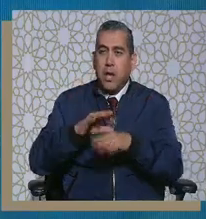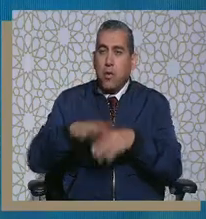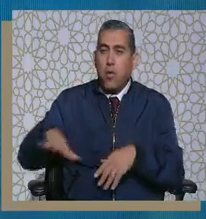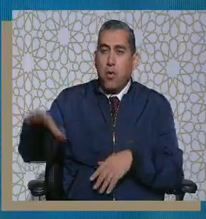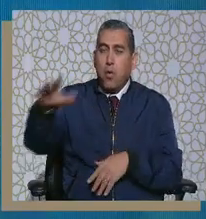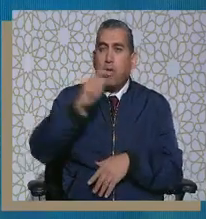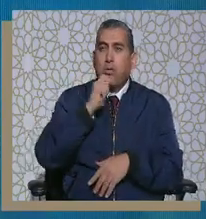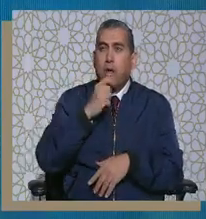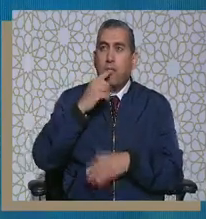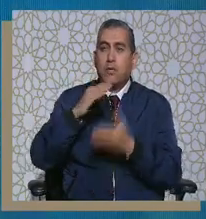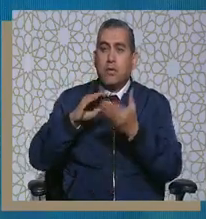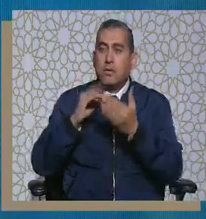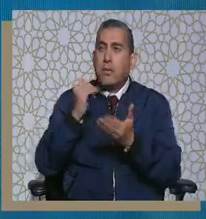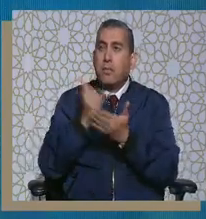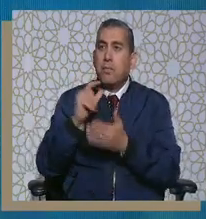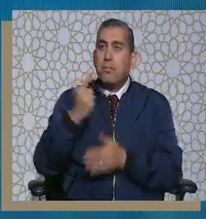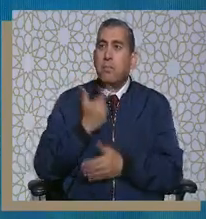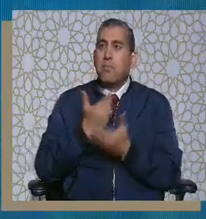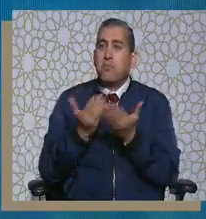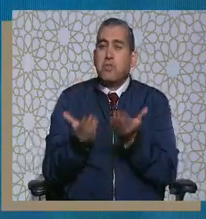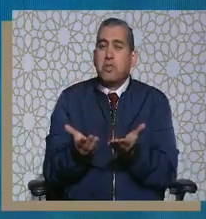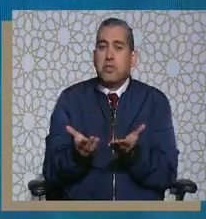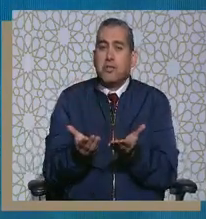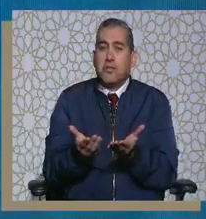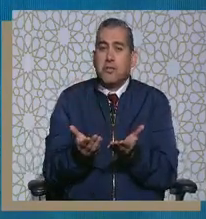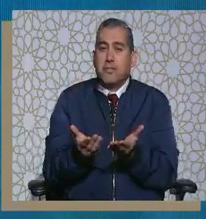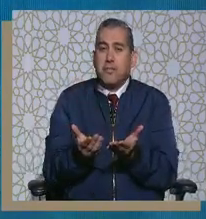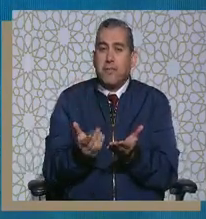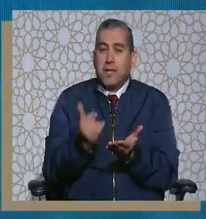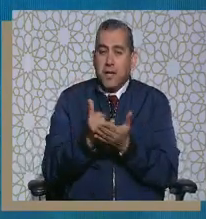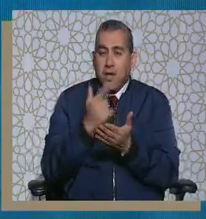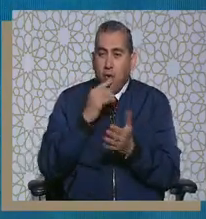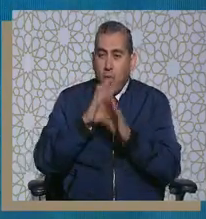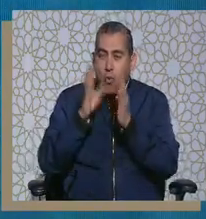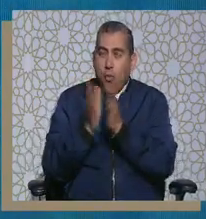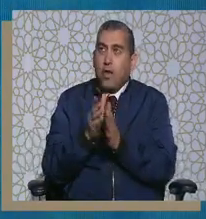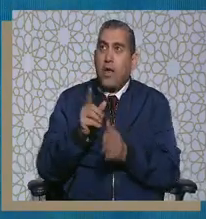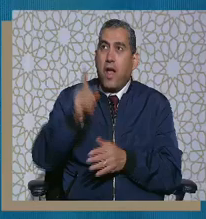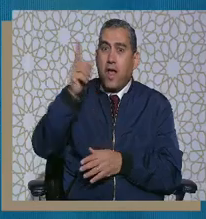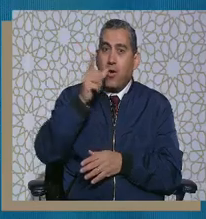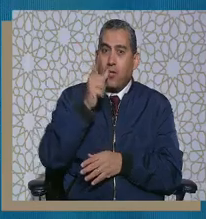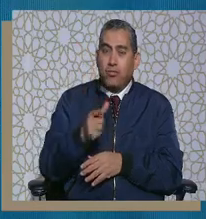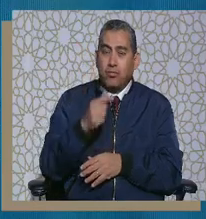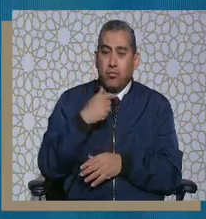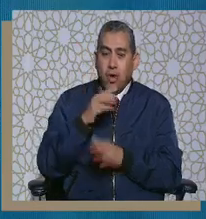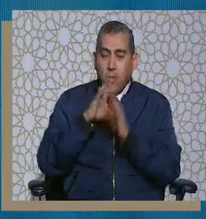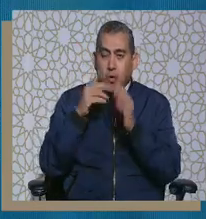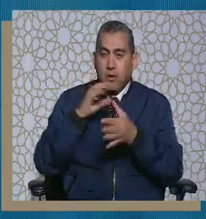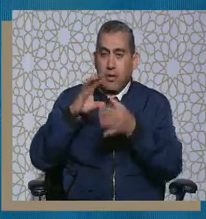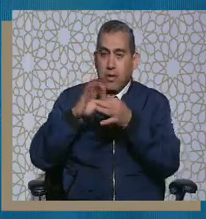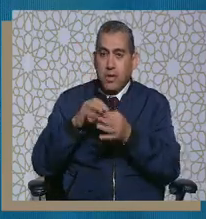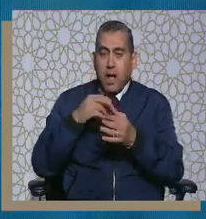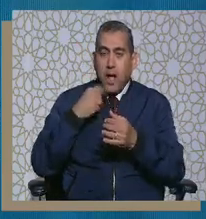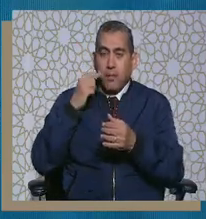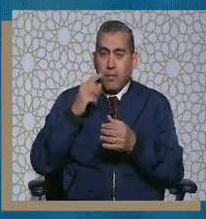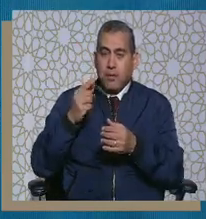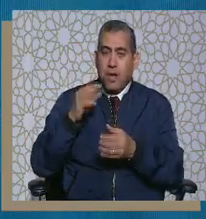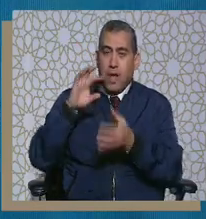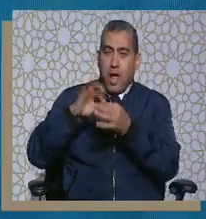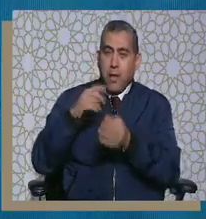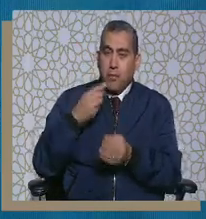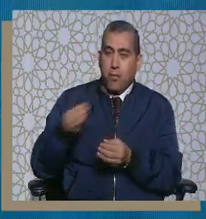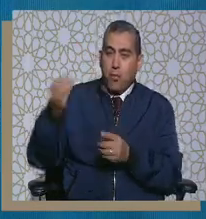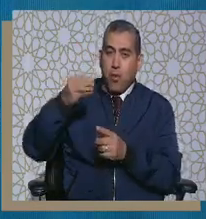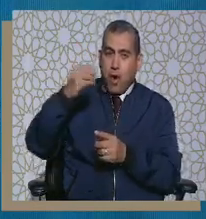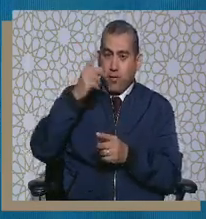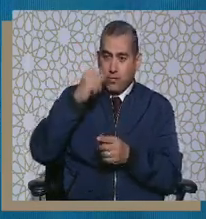إلى من تكلني؟ فيا سيدي ليس الواصل بالمكافئ، ما